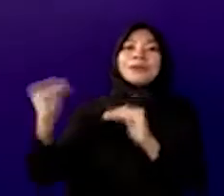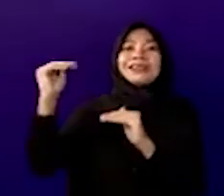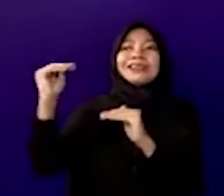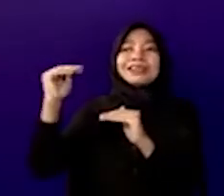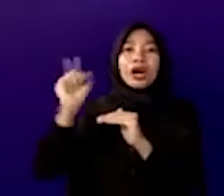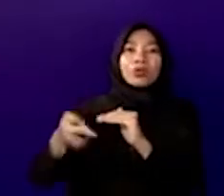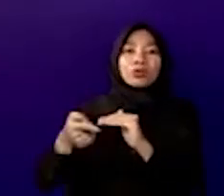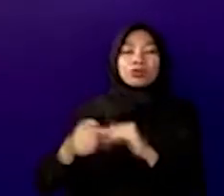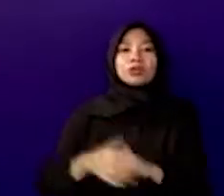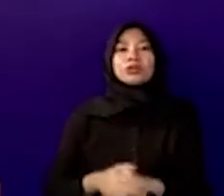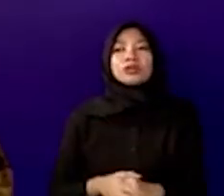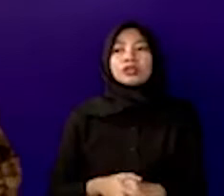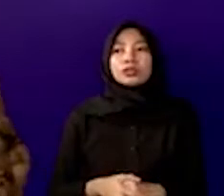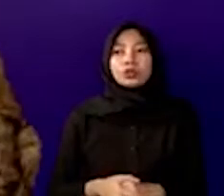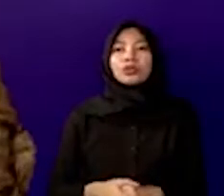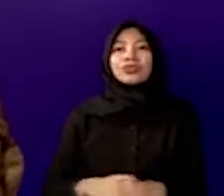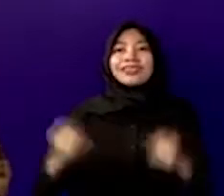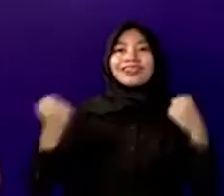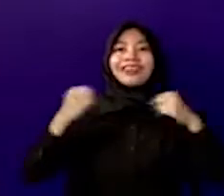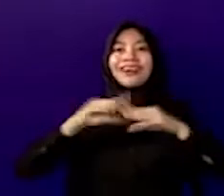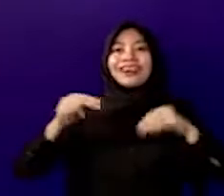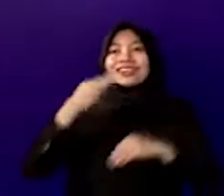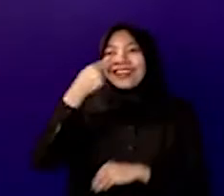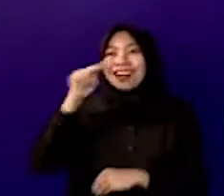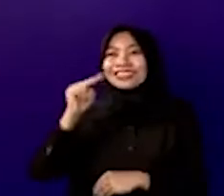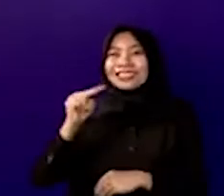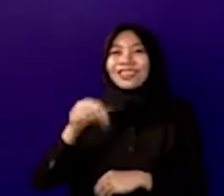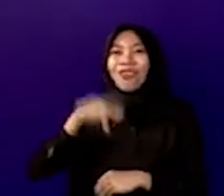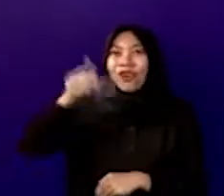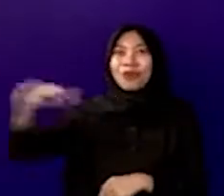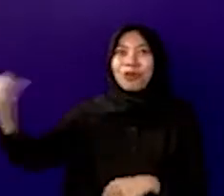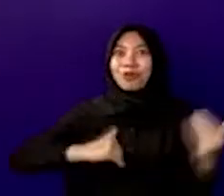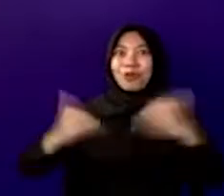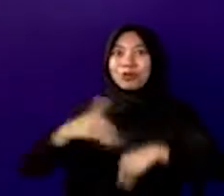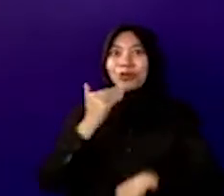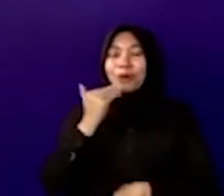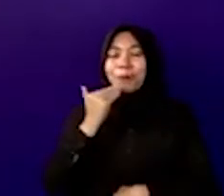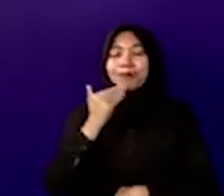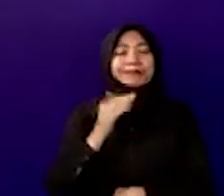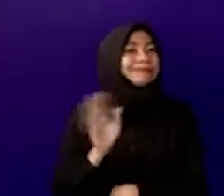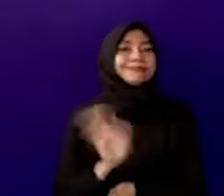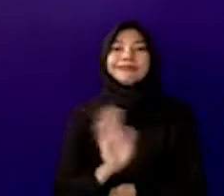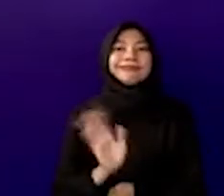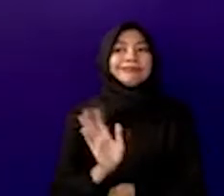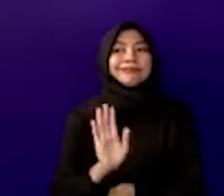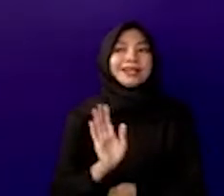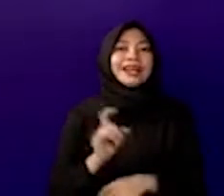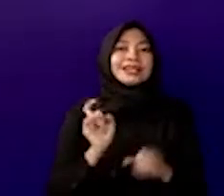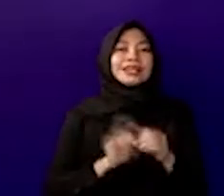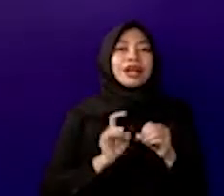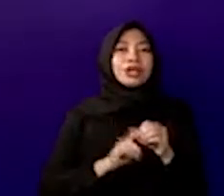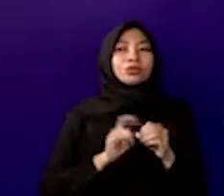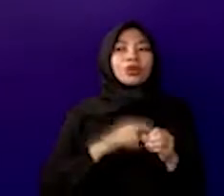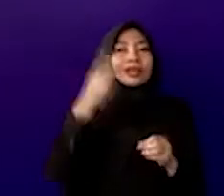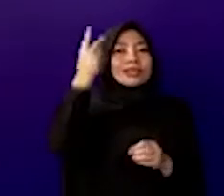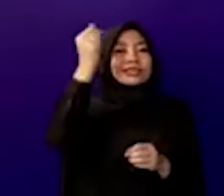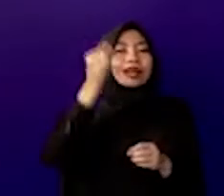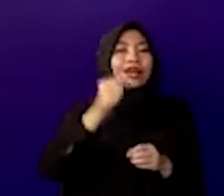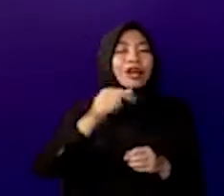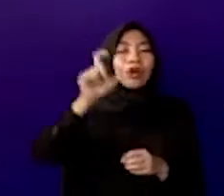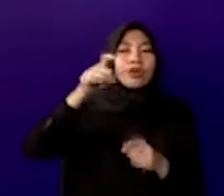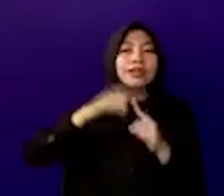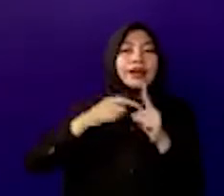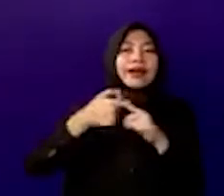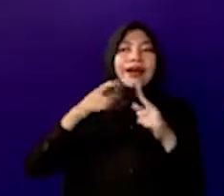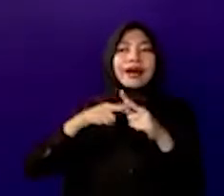sebelnyaud KJA asing dianggap itu lebih mudah nah ini semua berbasis rencana penggunaan tenaga kerja Asis jadi